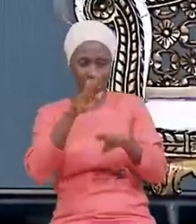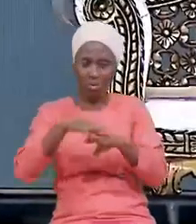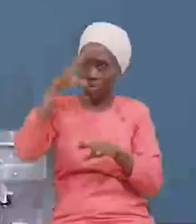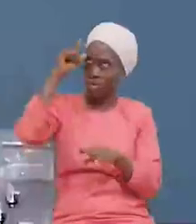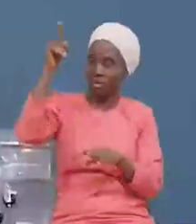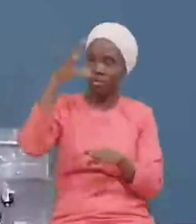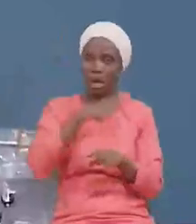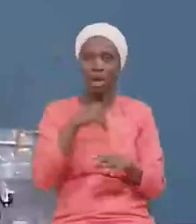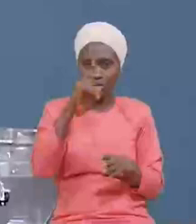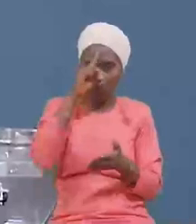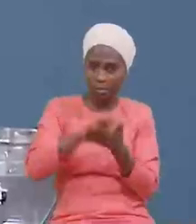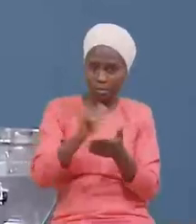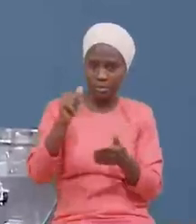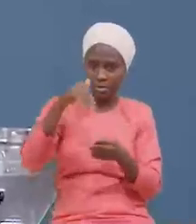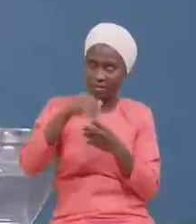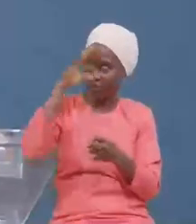Vous croyez en lui.